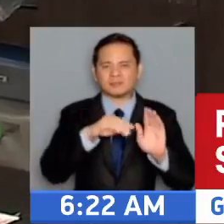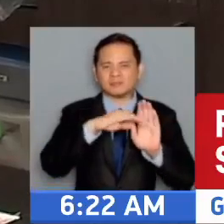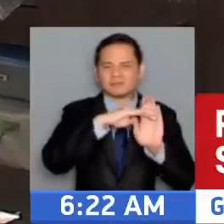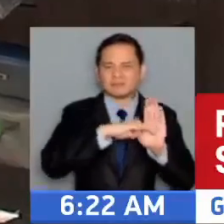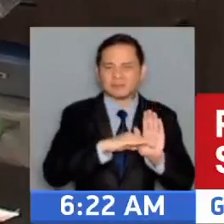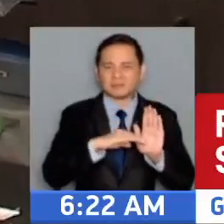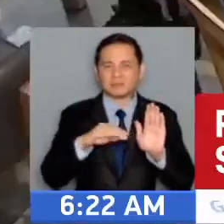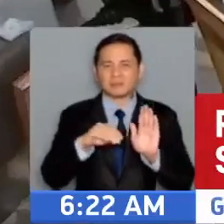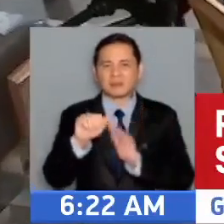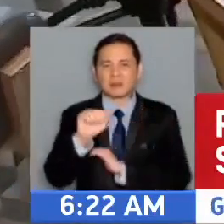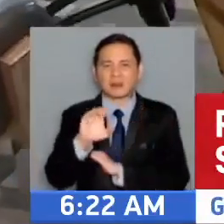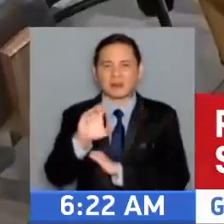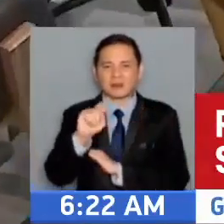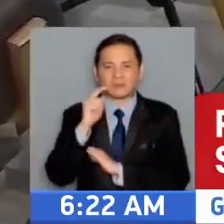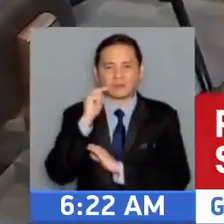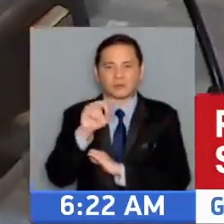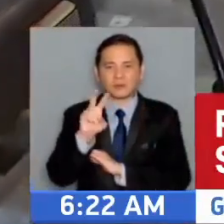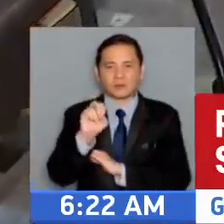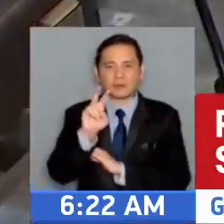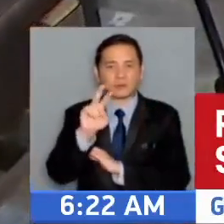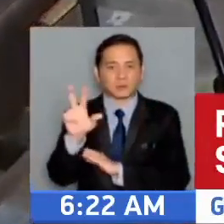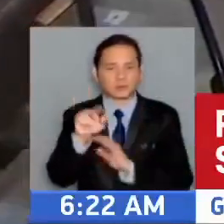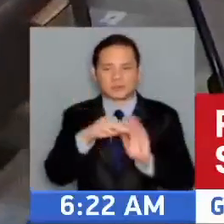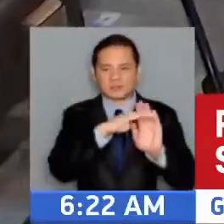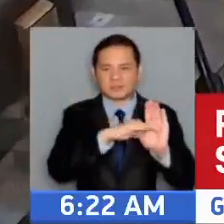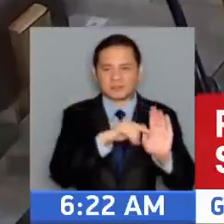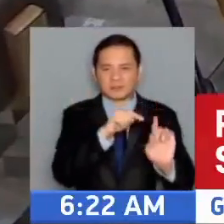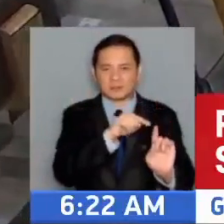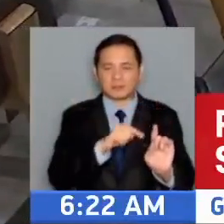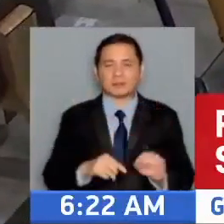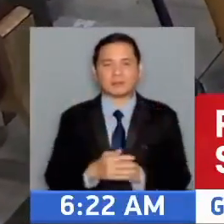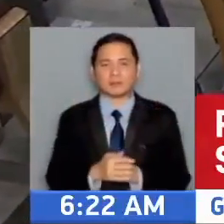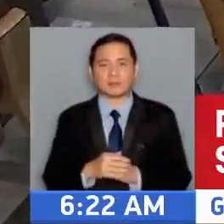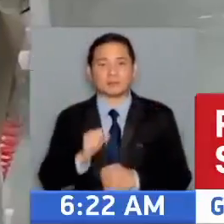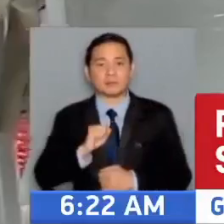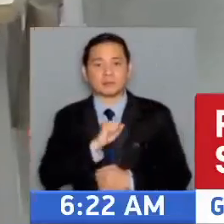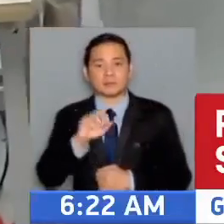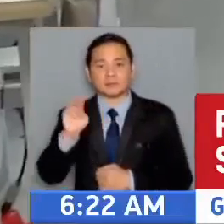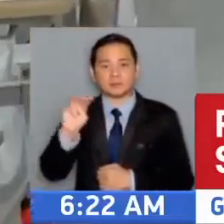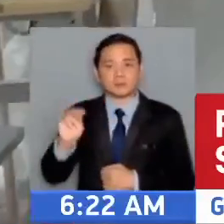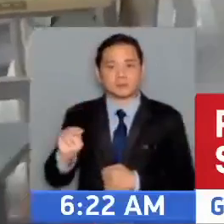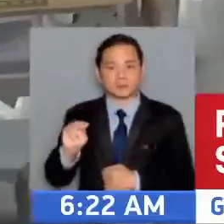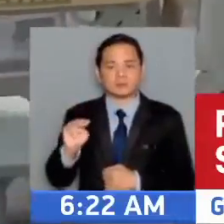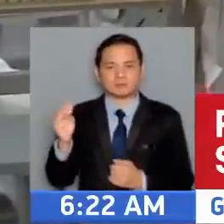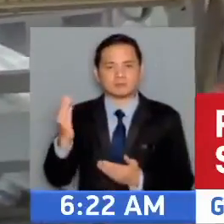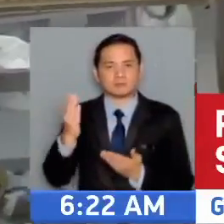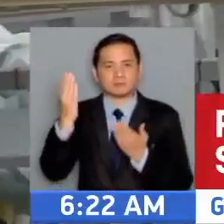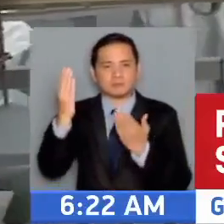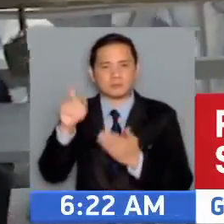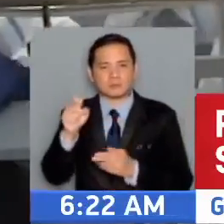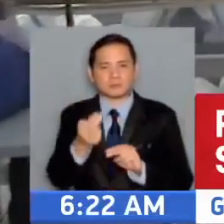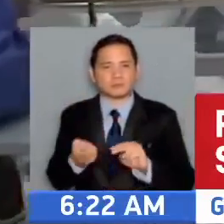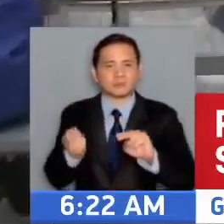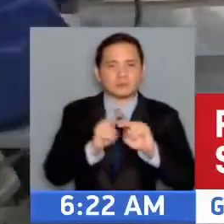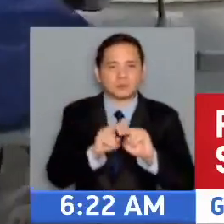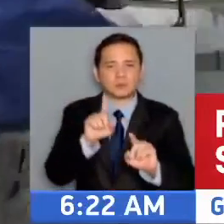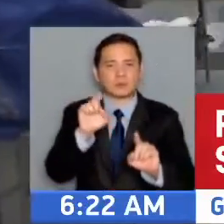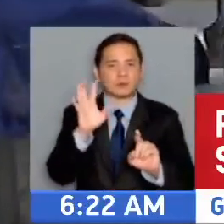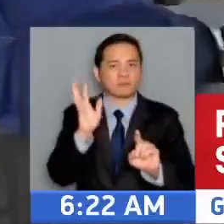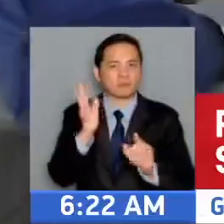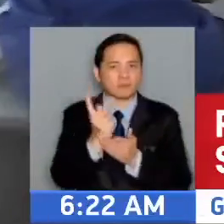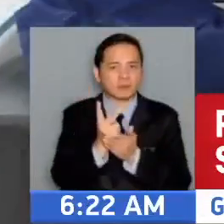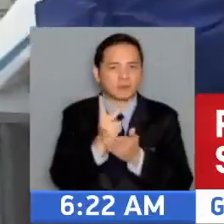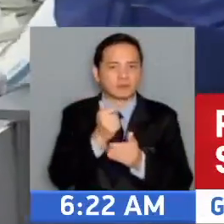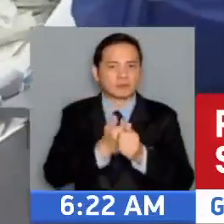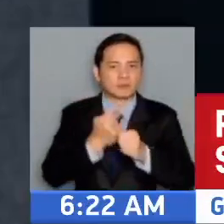2023, iniain ni Senate President Juan Miguel Zubiri na iminumungkahing dagdagan ng 150 pesos kada araw ang sahod ng mga manggagawa.